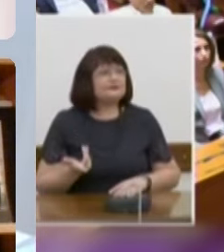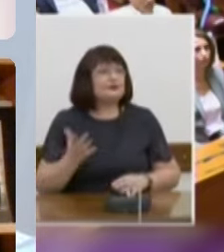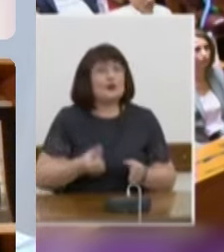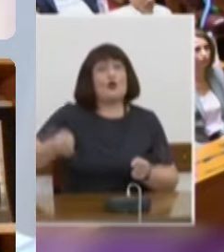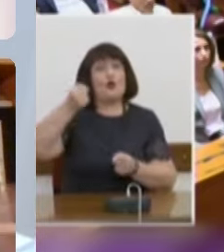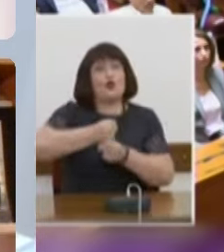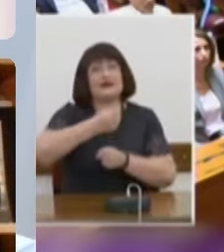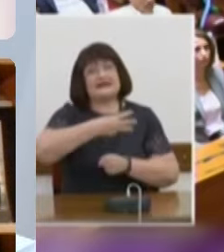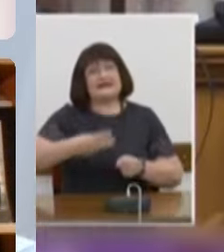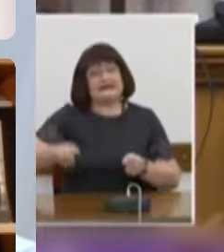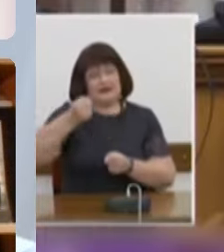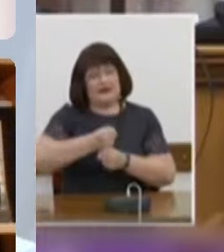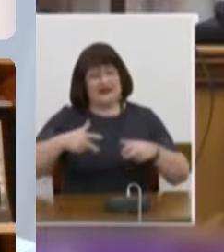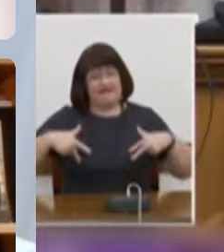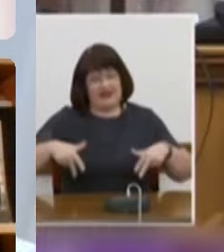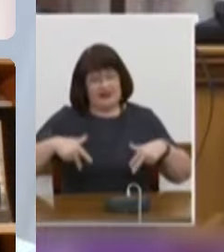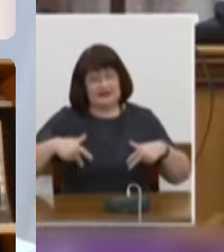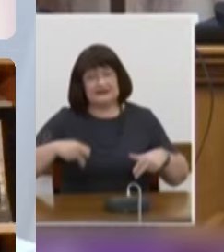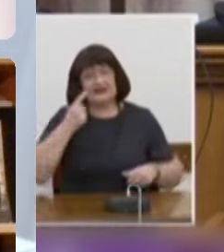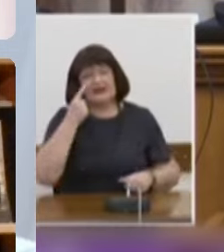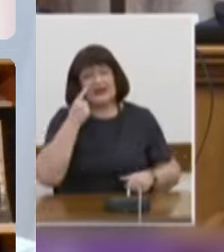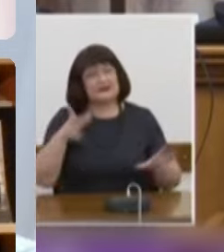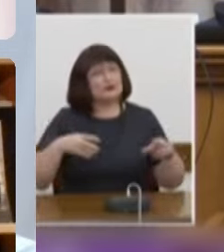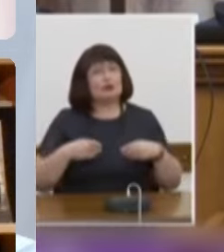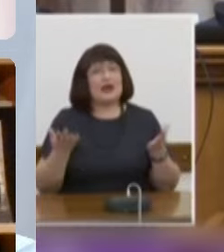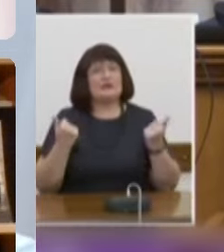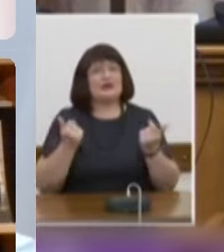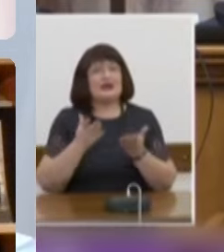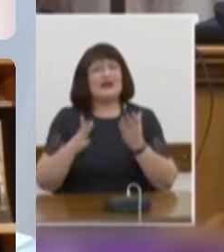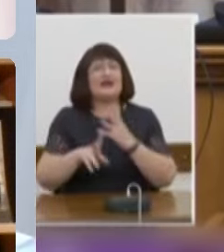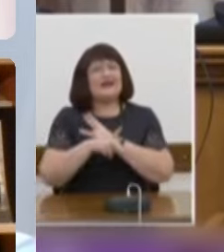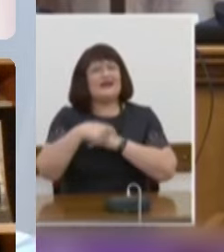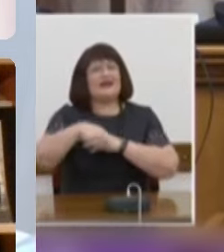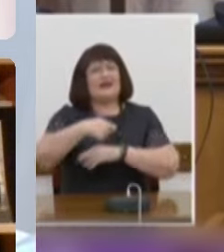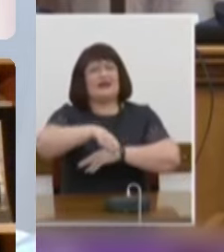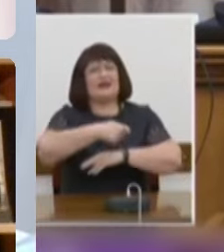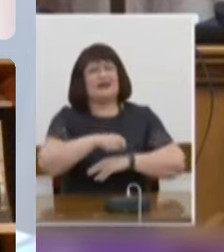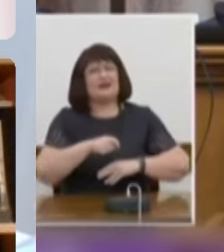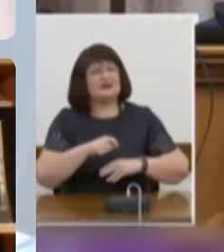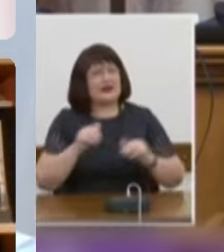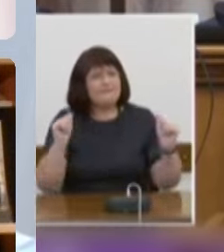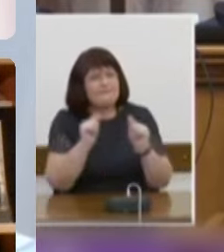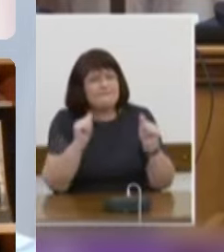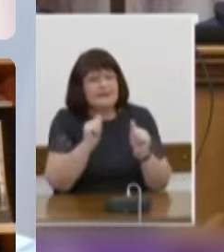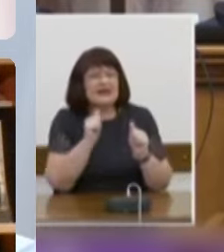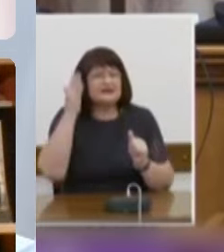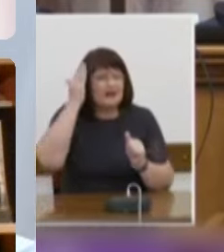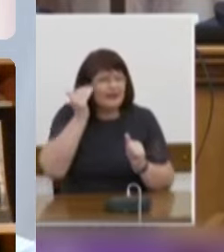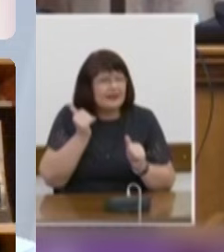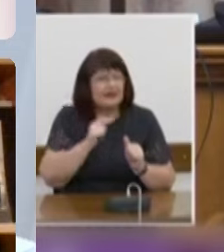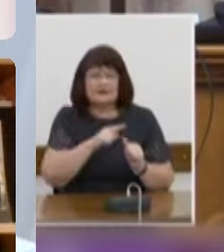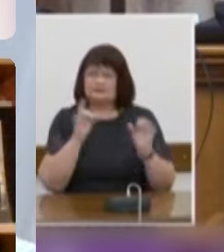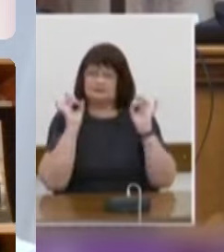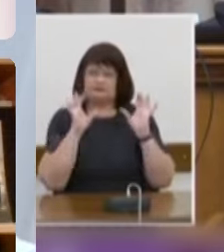ερωτική επιλογή και στην θεσμική ισορροπία των ερωτικών επιλογών. Μάλιστα.